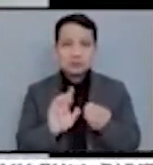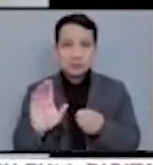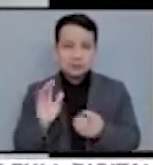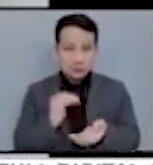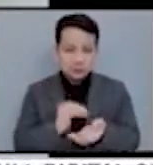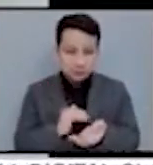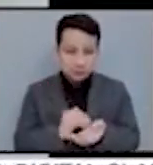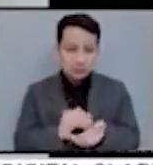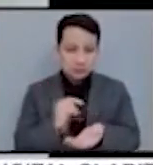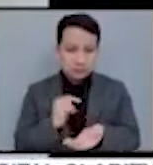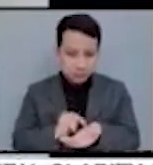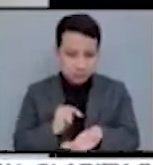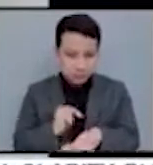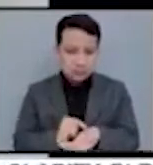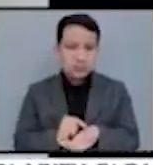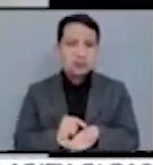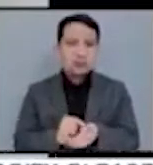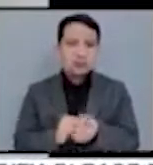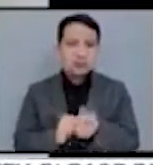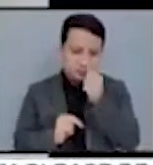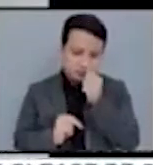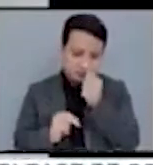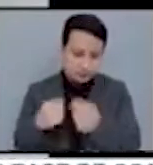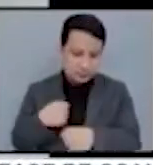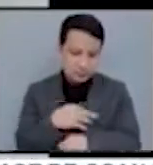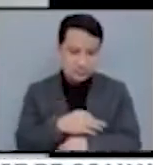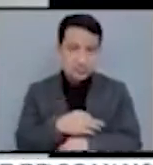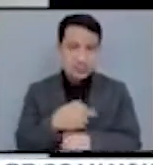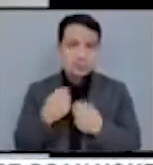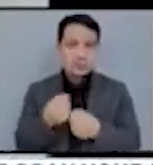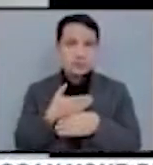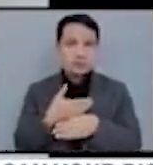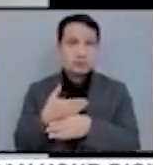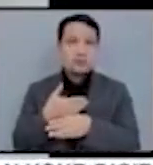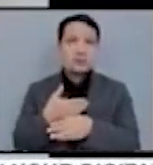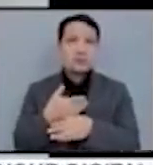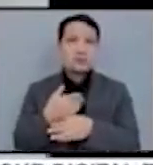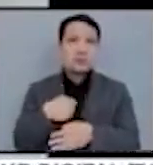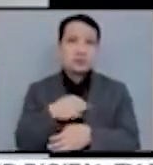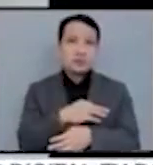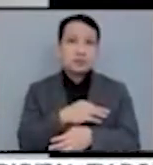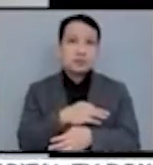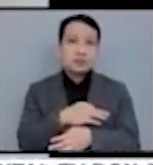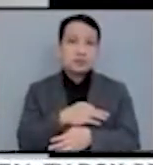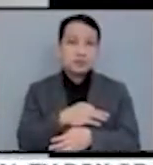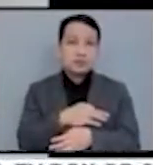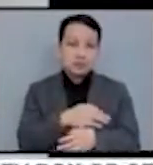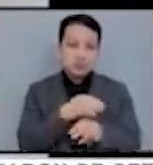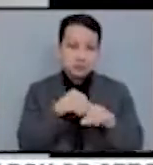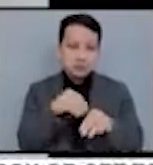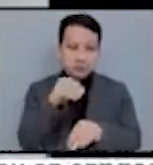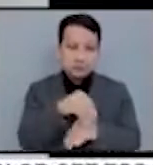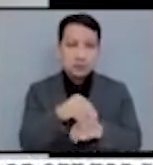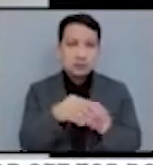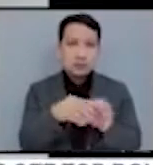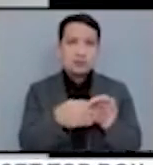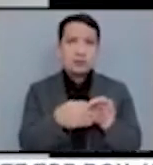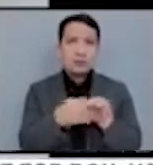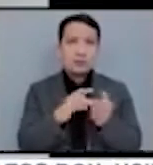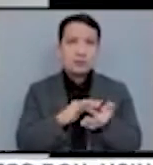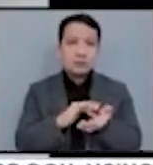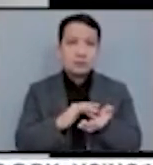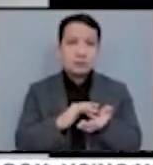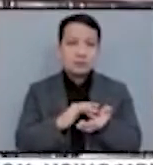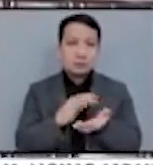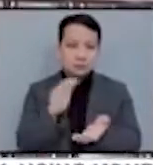or staff, healthcare worker staff na nakatalaga dapat sa ating mga health center. Wala namang